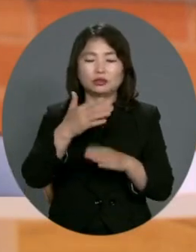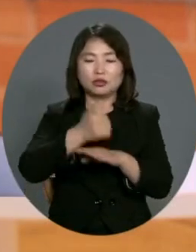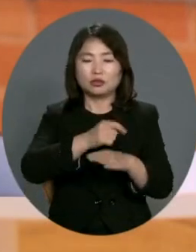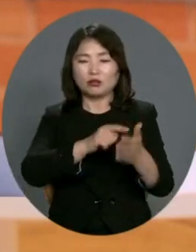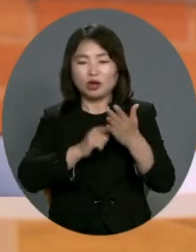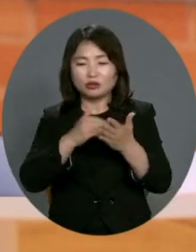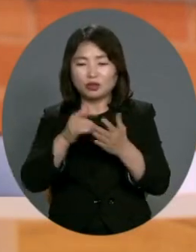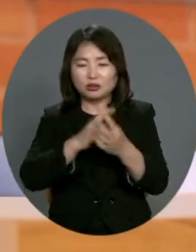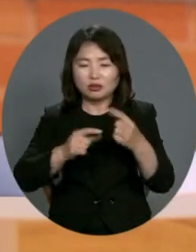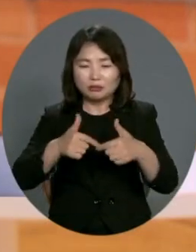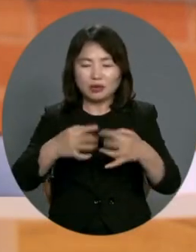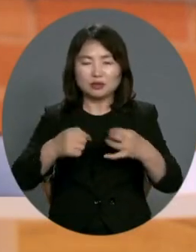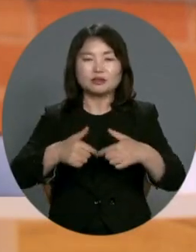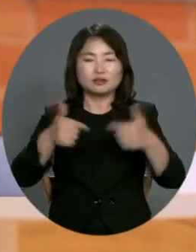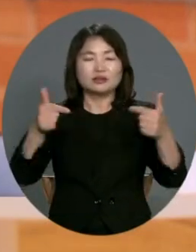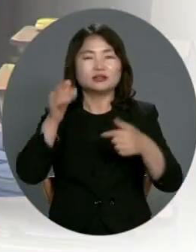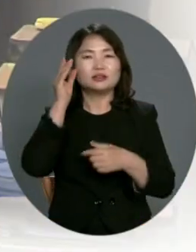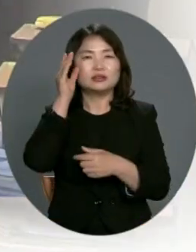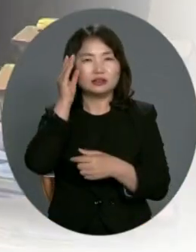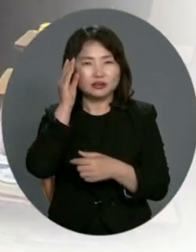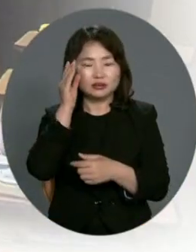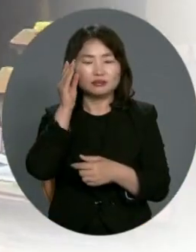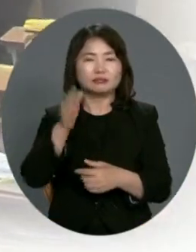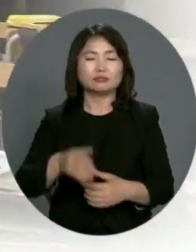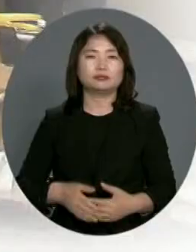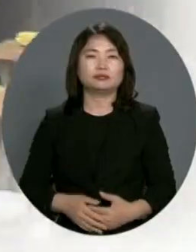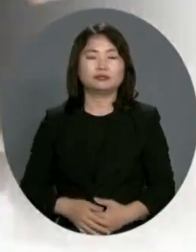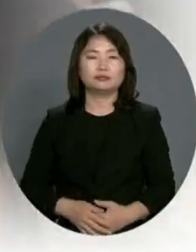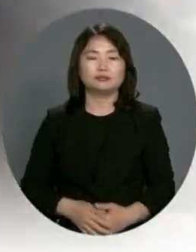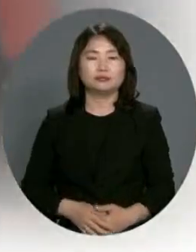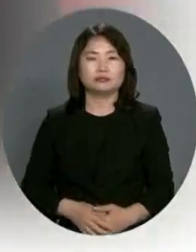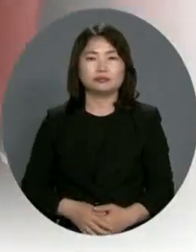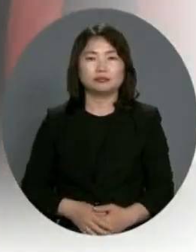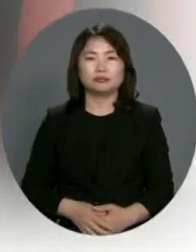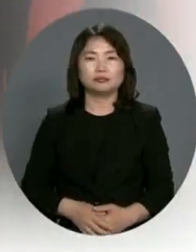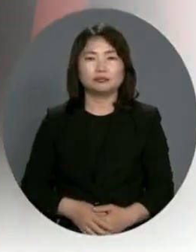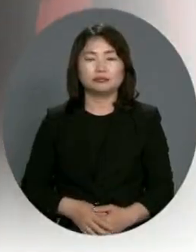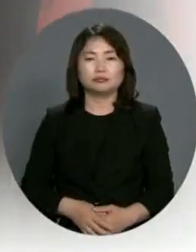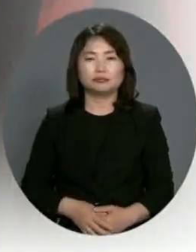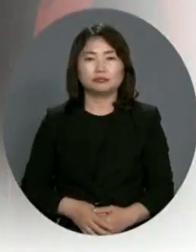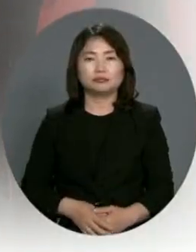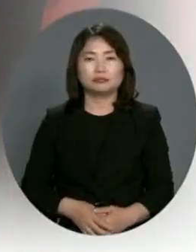결과가 더 좋아지지 않을까 기대해봅니다. MBC 뉴스 변예주입니다.